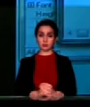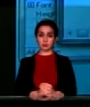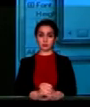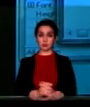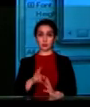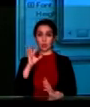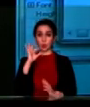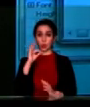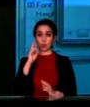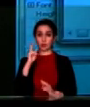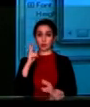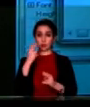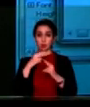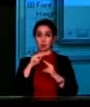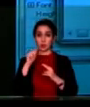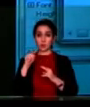OK tugmamiz, ya'ni